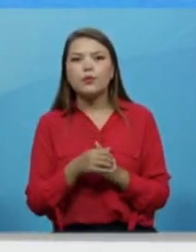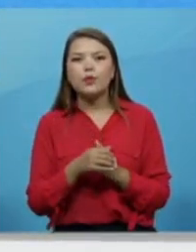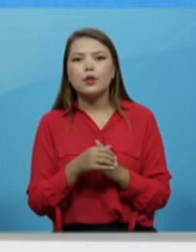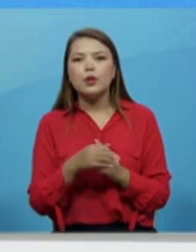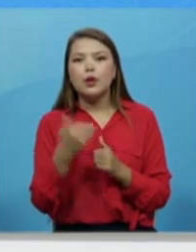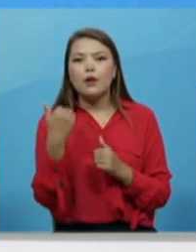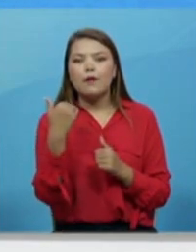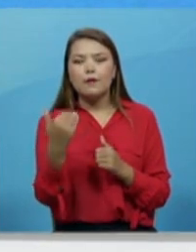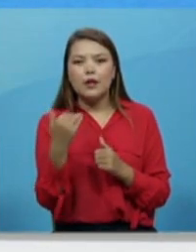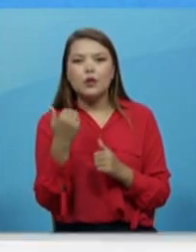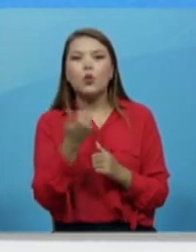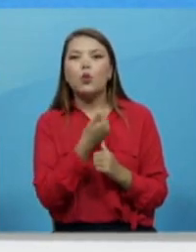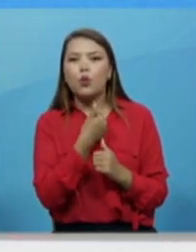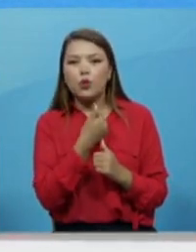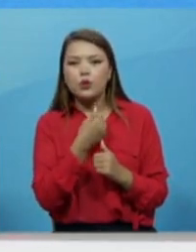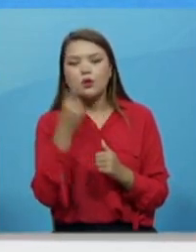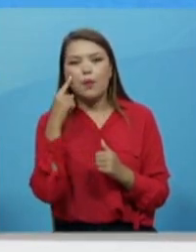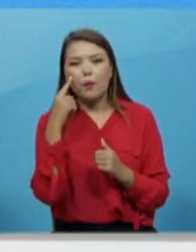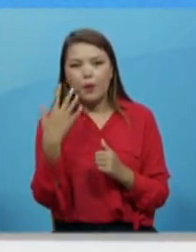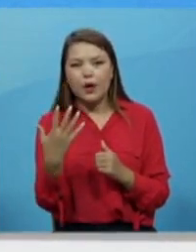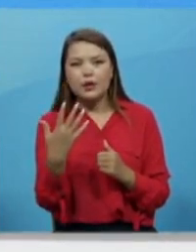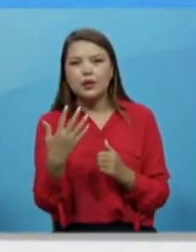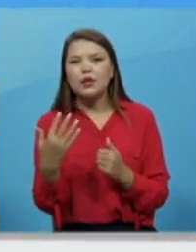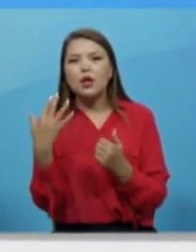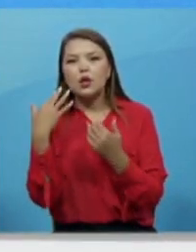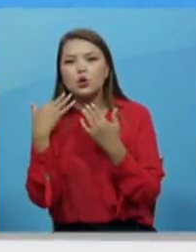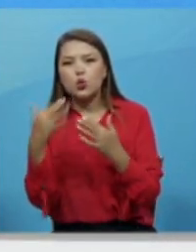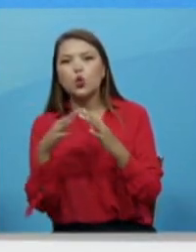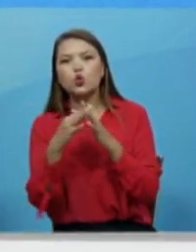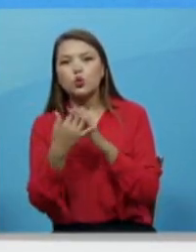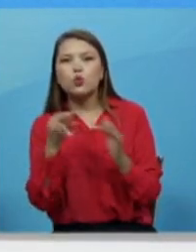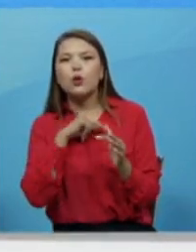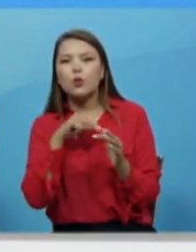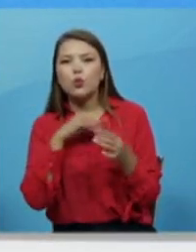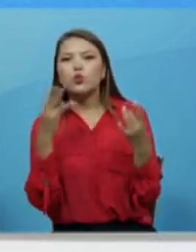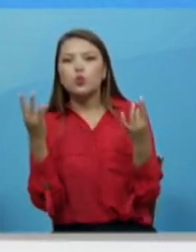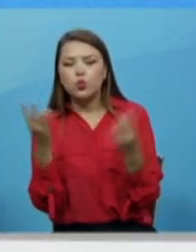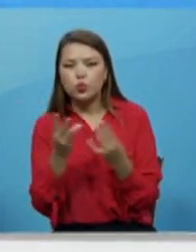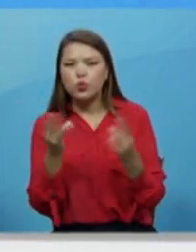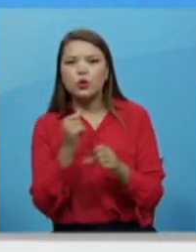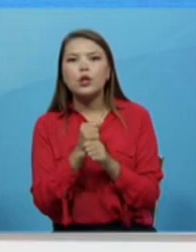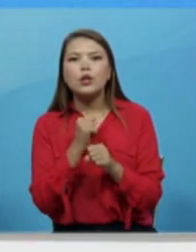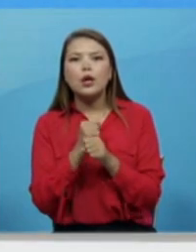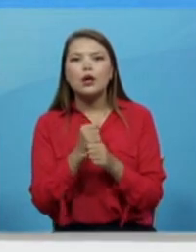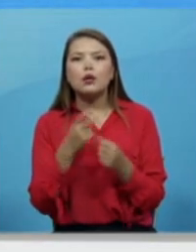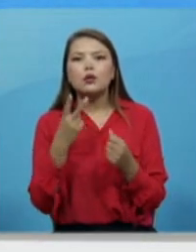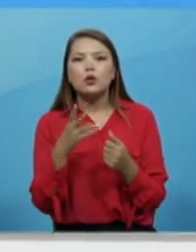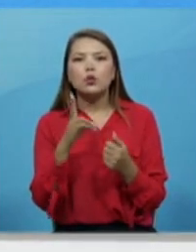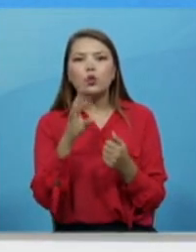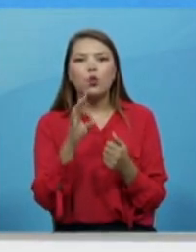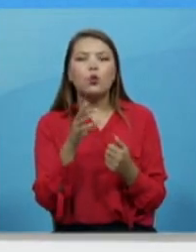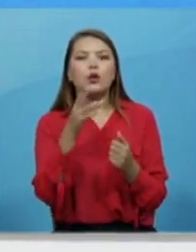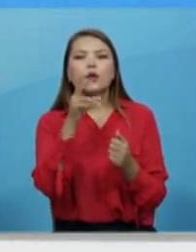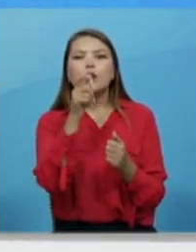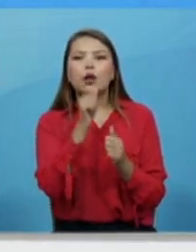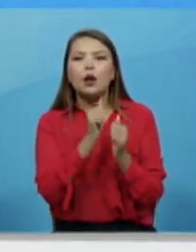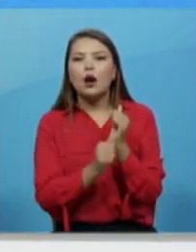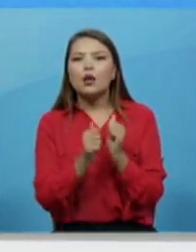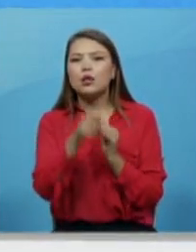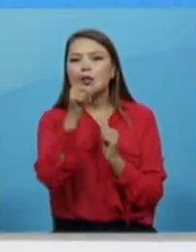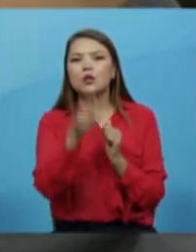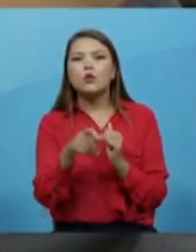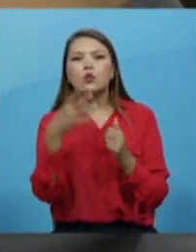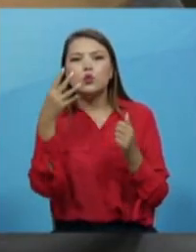Сіздің ниетіңіз түсінікті. Жергілікті жігіттер, азаматтар жұмыс тапсын дегенді. Бірақ әр лауазымның